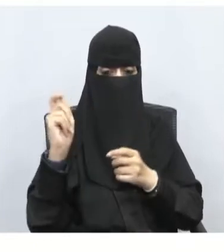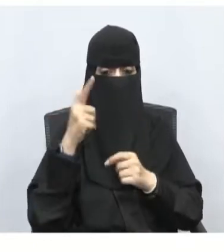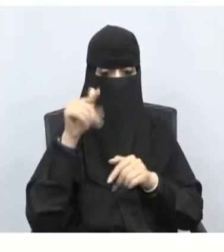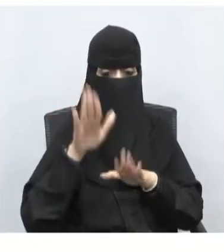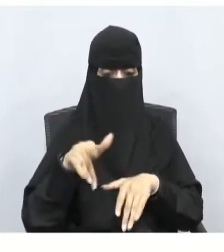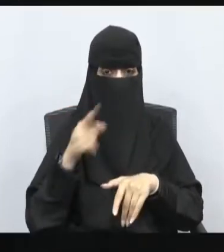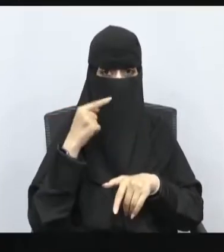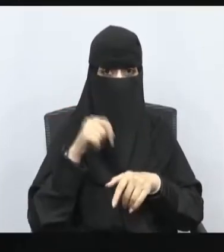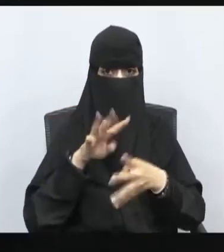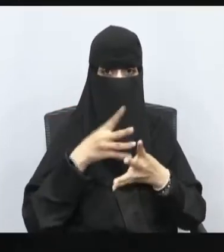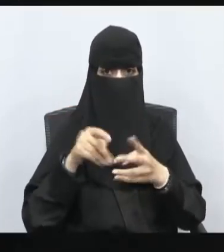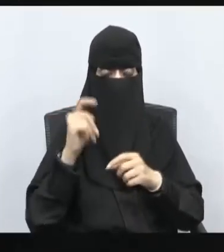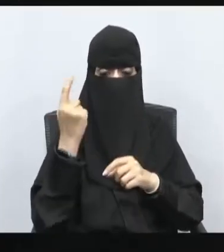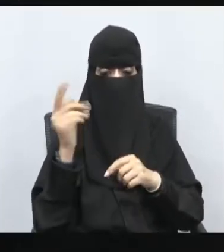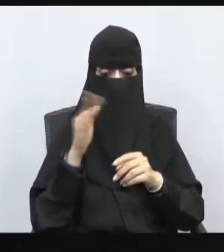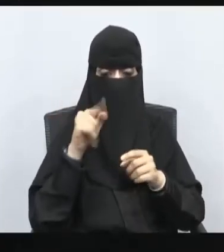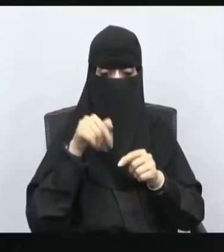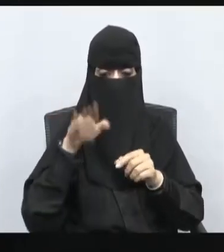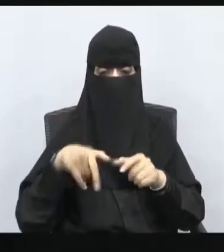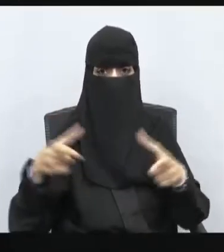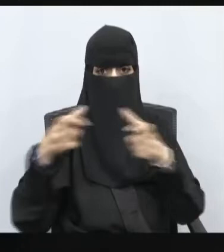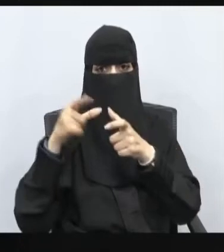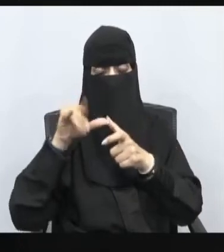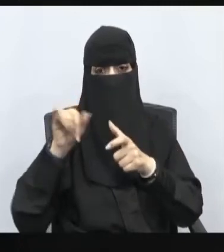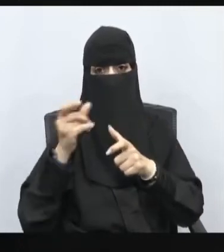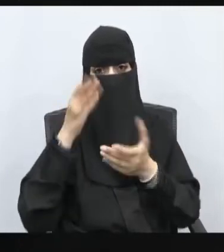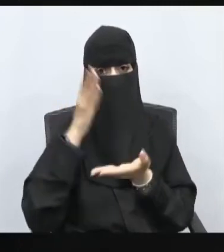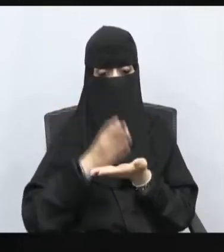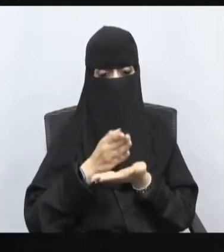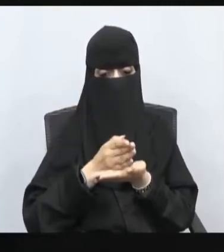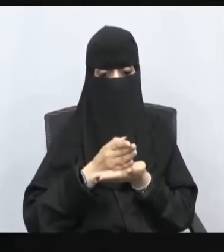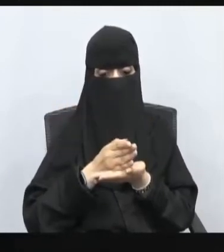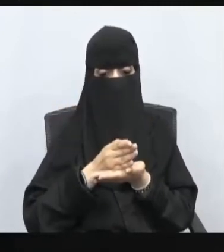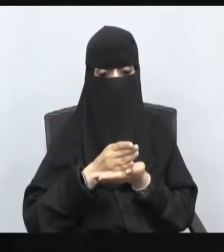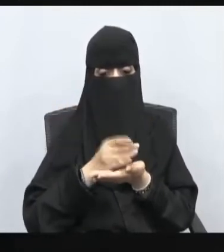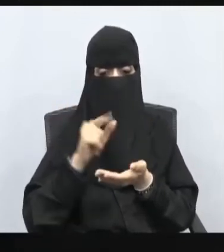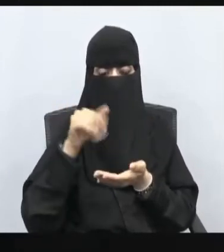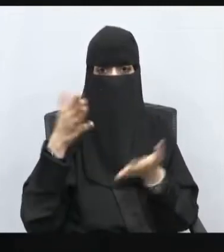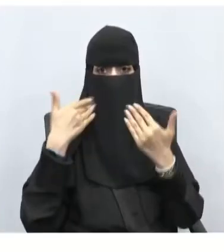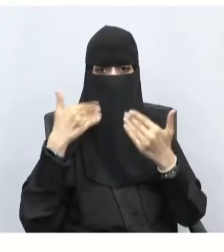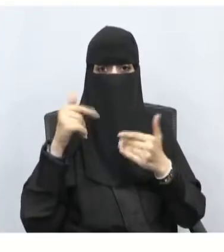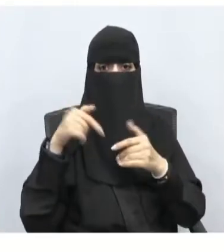شاهدوا معي هذا الجدول، يعطينا مجموعة من الأوساط، لدينا الهواء